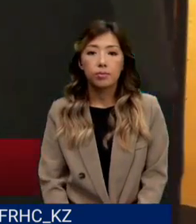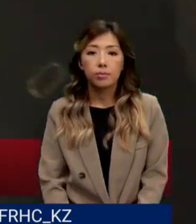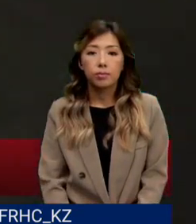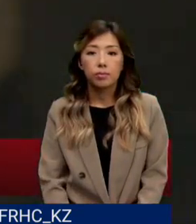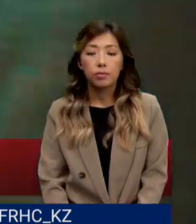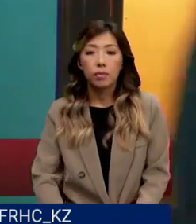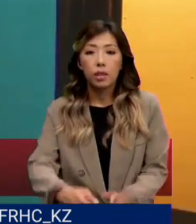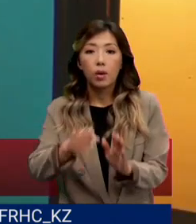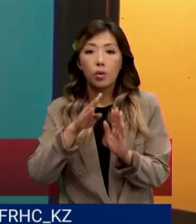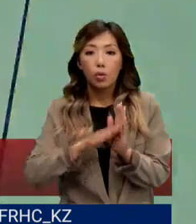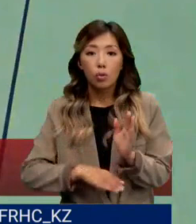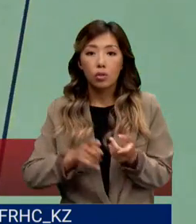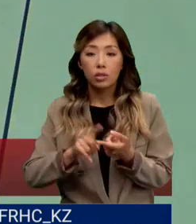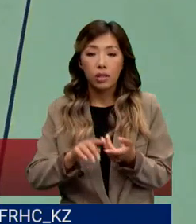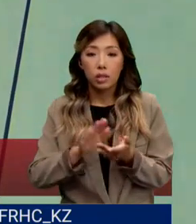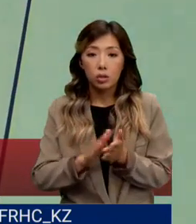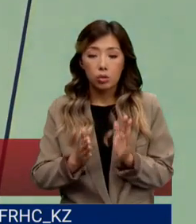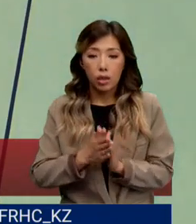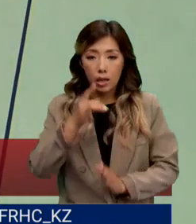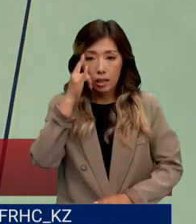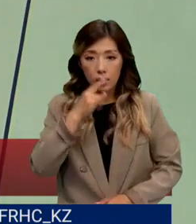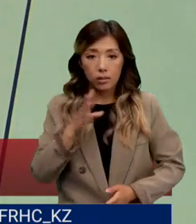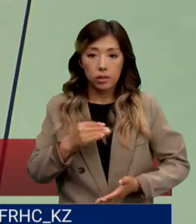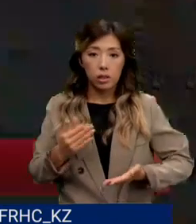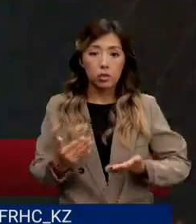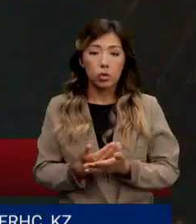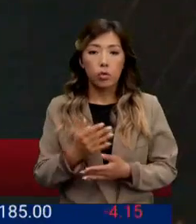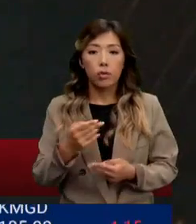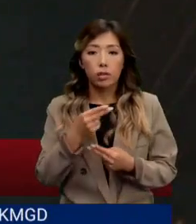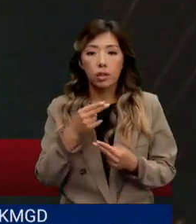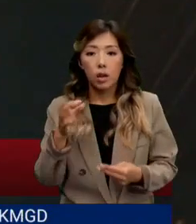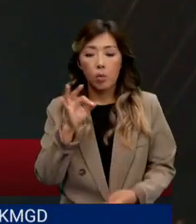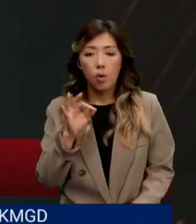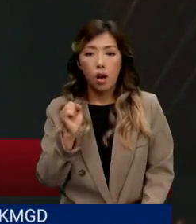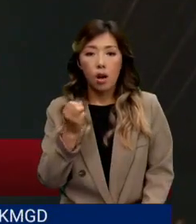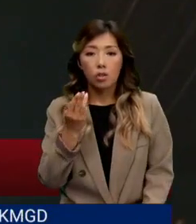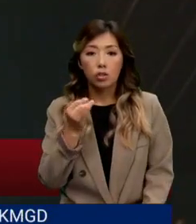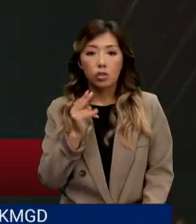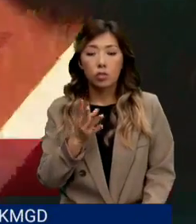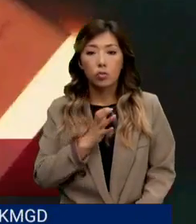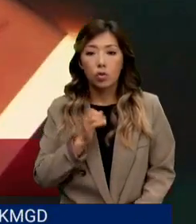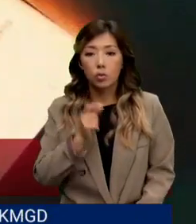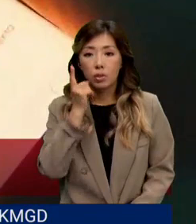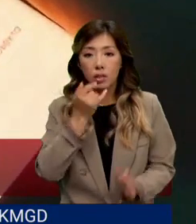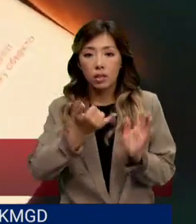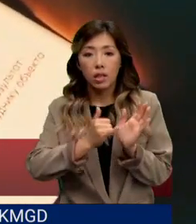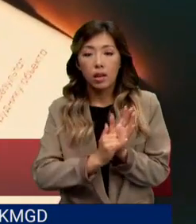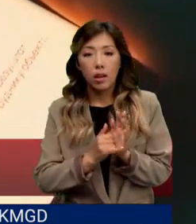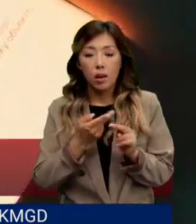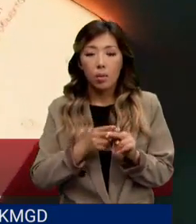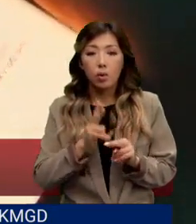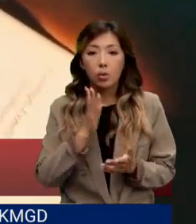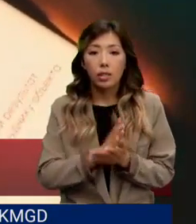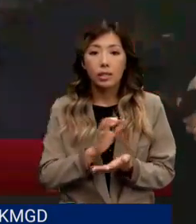С ухудшением эпидситуации в Казахстане вновь заговорили о возможном внедрении «Ашек». Представители бизнеса, выступающие